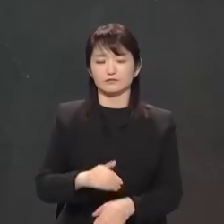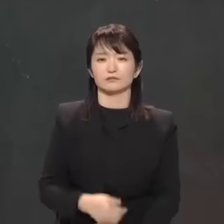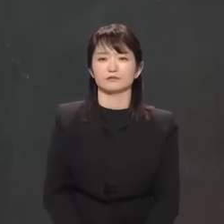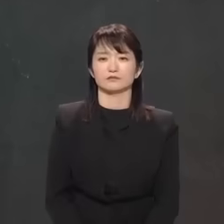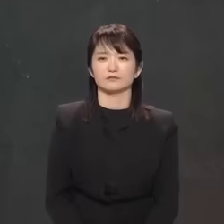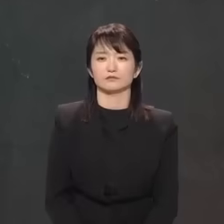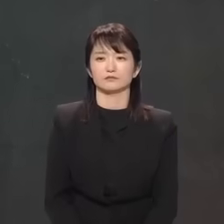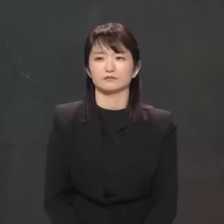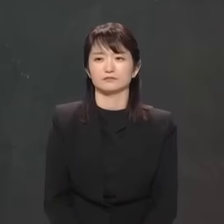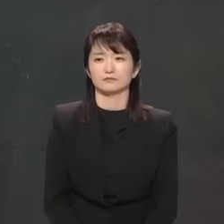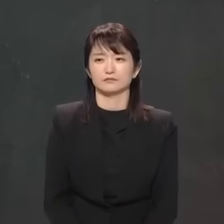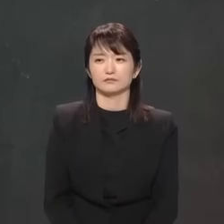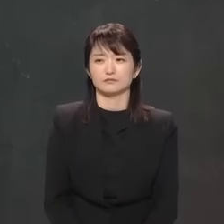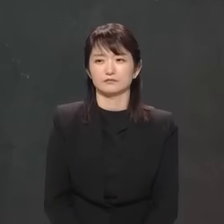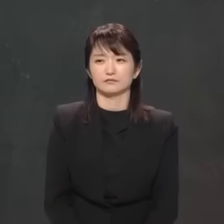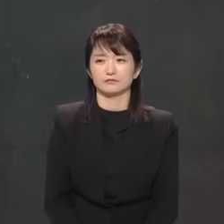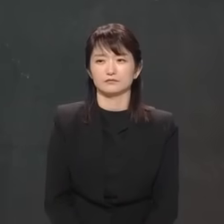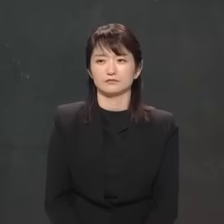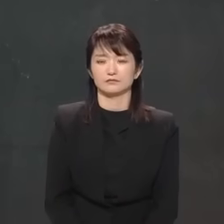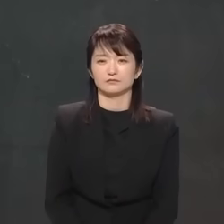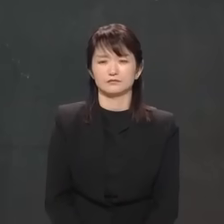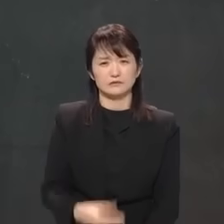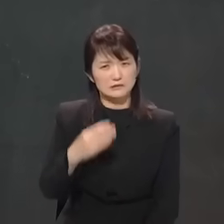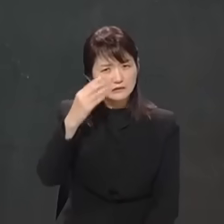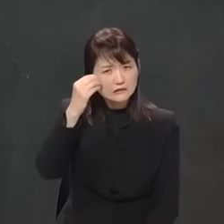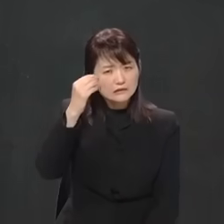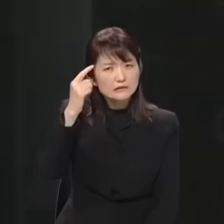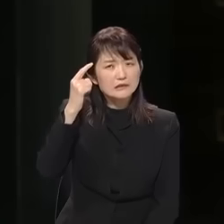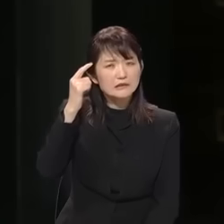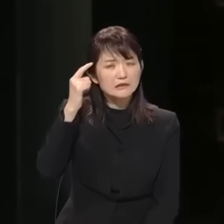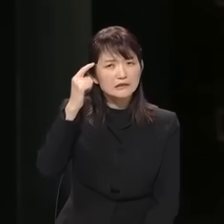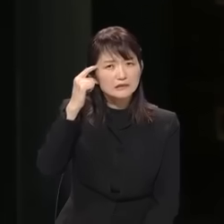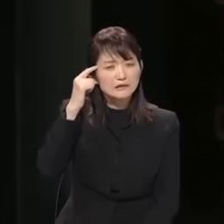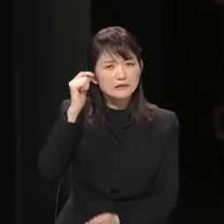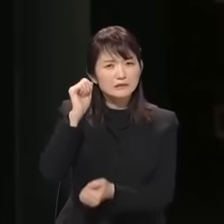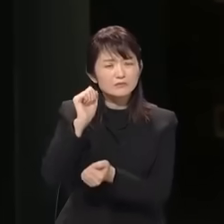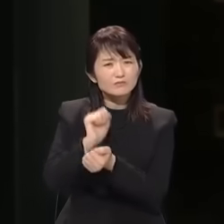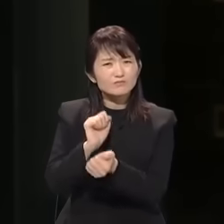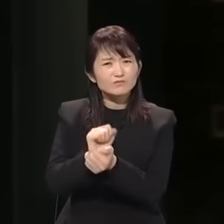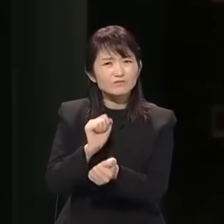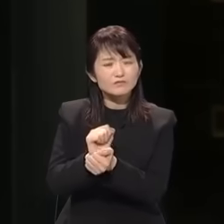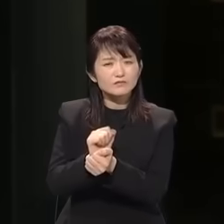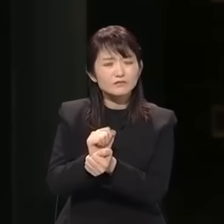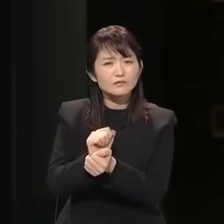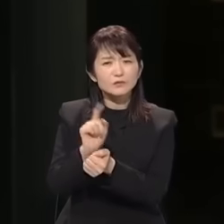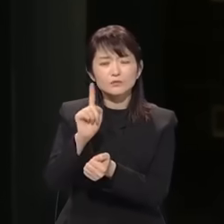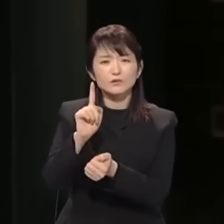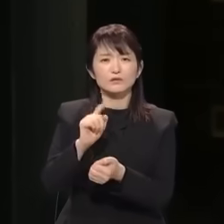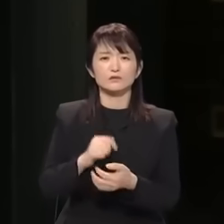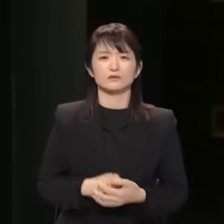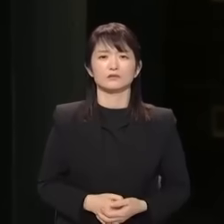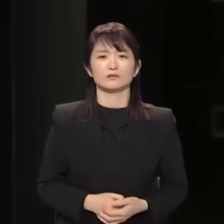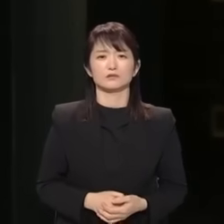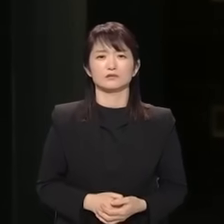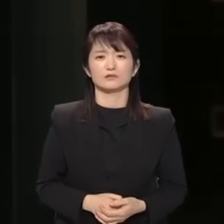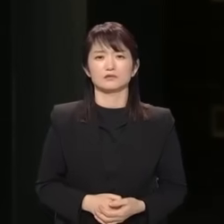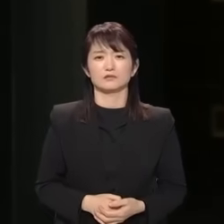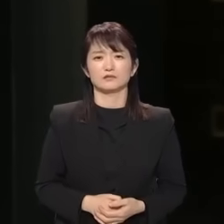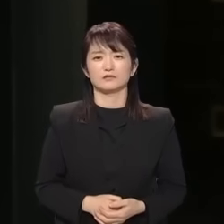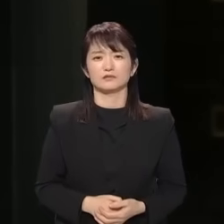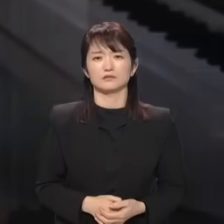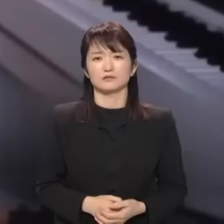짚어보자 저 세상 방식입니다 이게 무슨 얘긴지 유튜버 유후 씨 얘기 직접